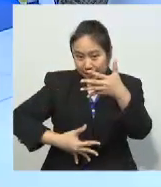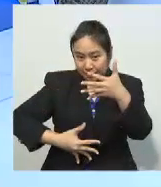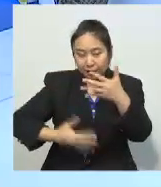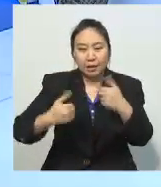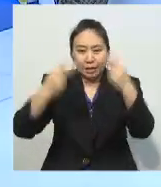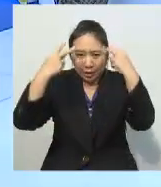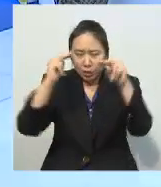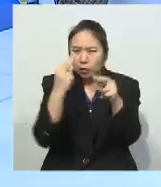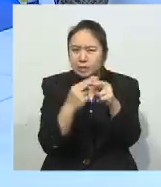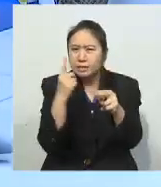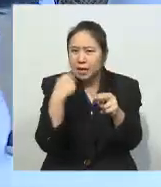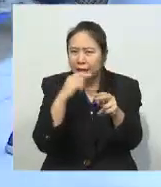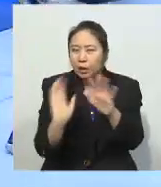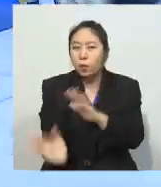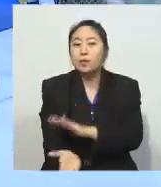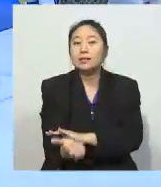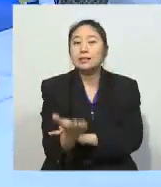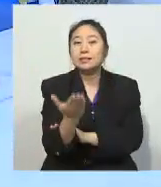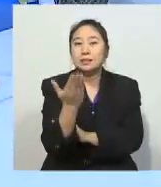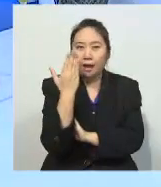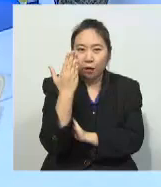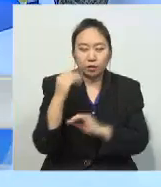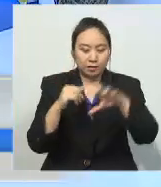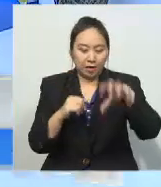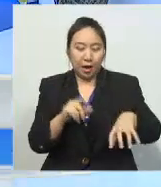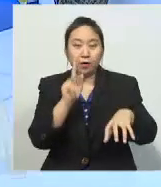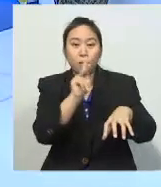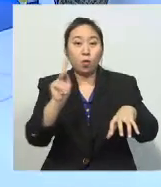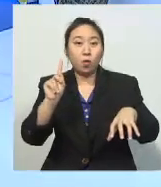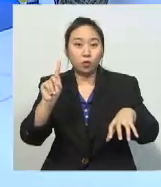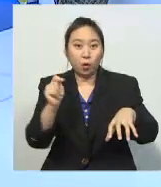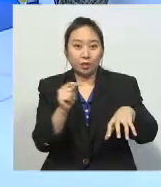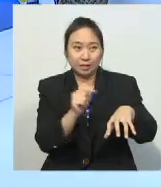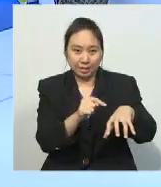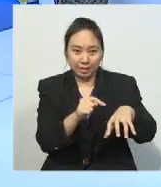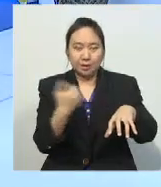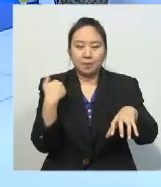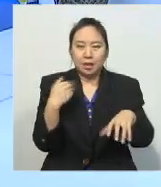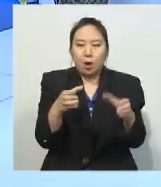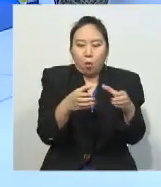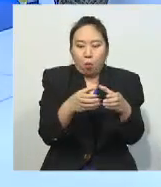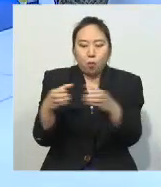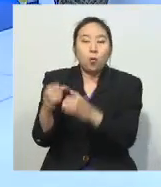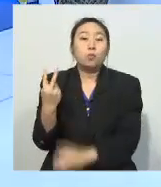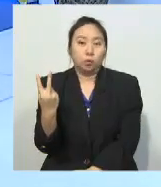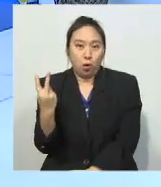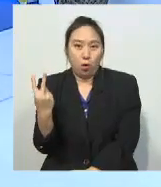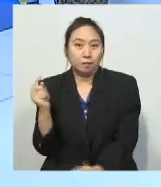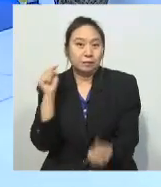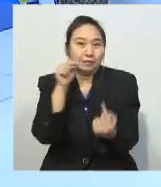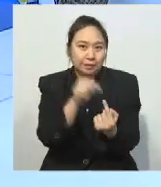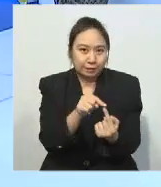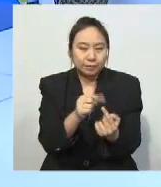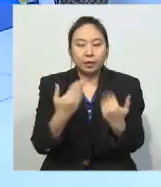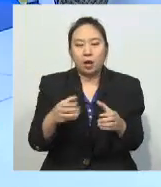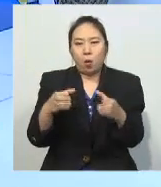แคนดิเดตนายกรัฐมนตรีตั้งแต่ช่วงเช้าที่ผ่านมาที่สำนักงานกกต.แจ้งวัฒนะมี2พรรคการเมืองด้วยกันนะครับเดินทางมาขณะที่